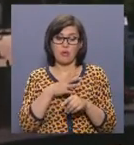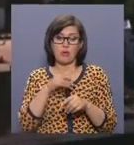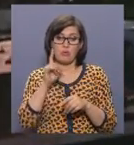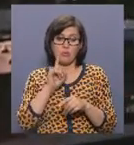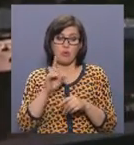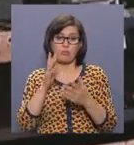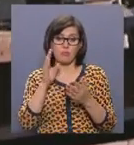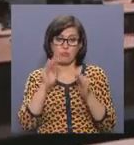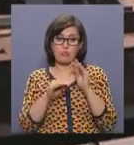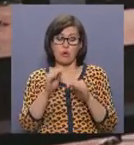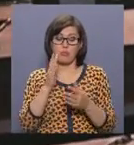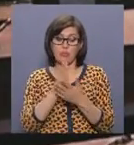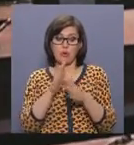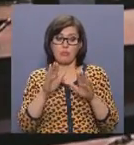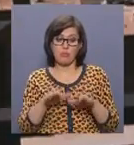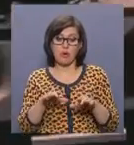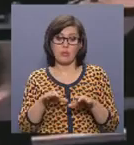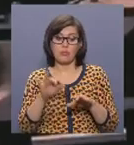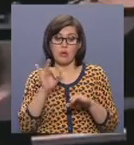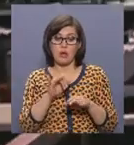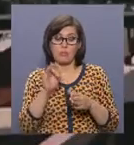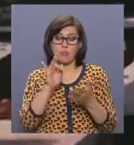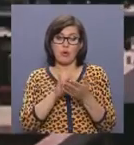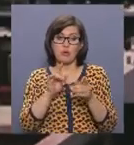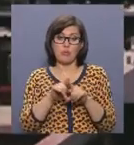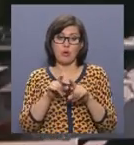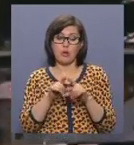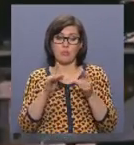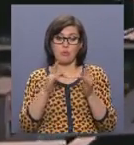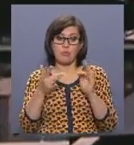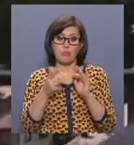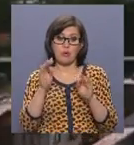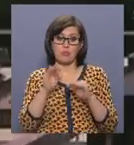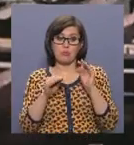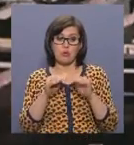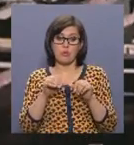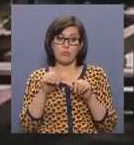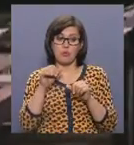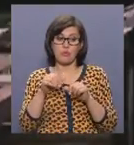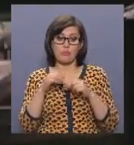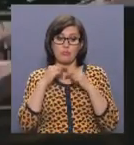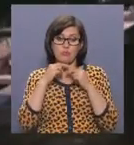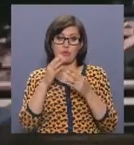ыңғайлы етіп жасалған. Қала әлеуметтік жағдайға баса мән берген.